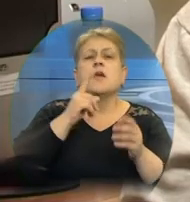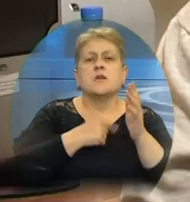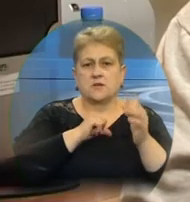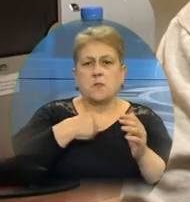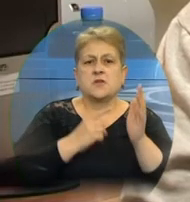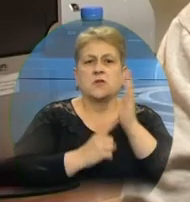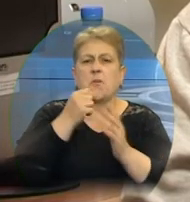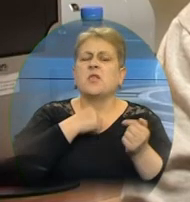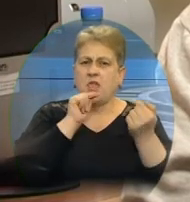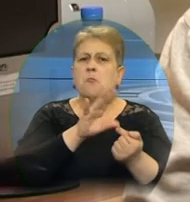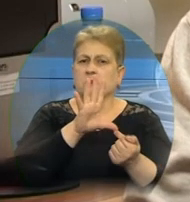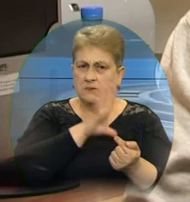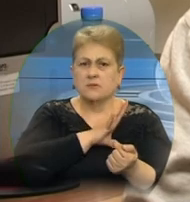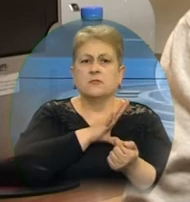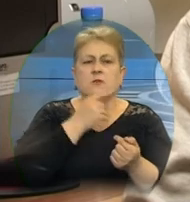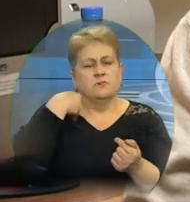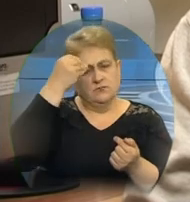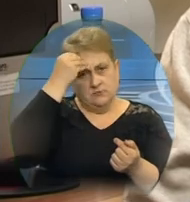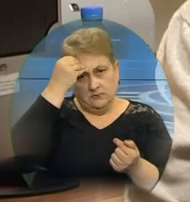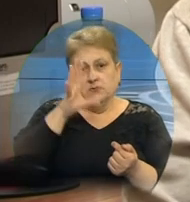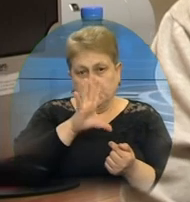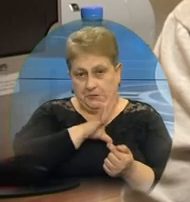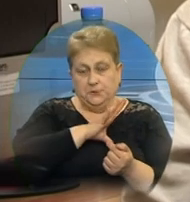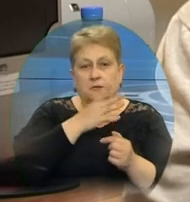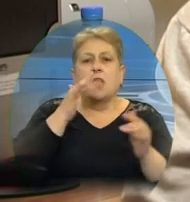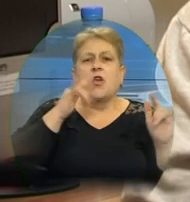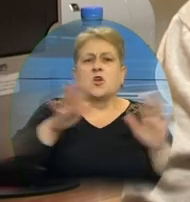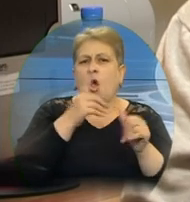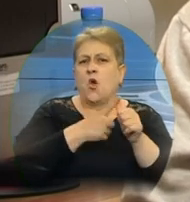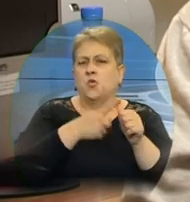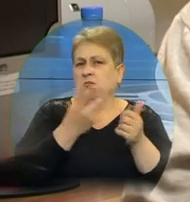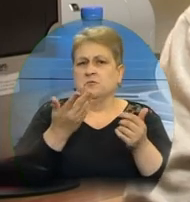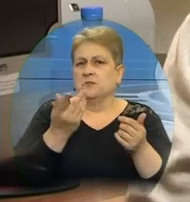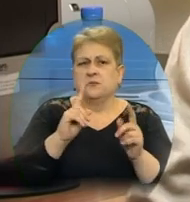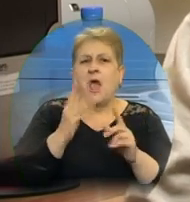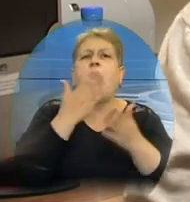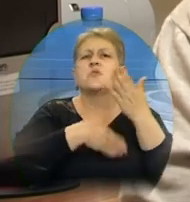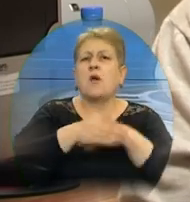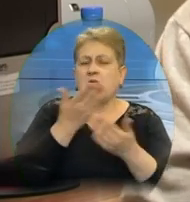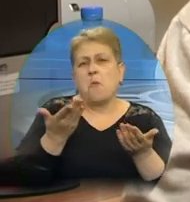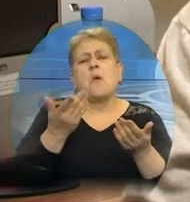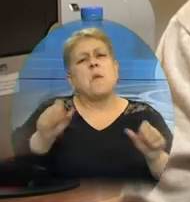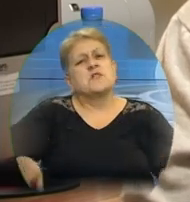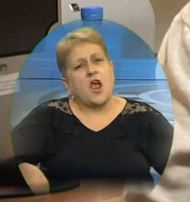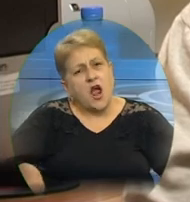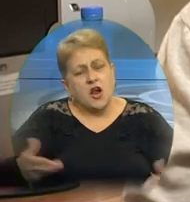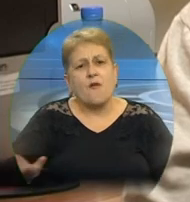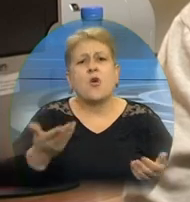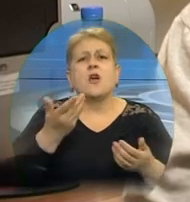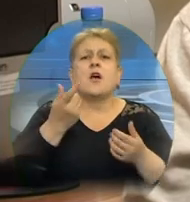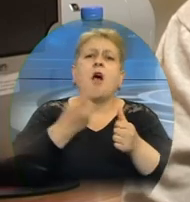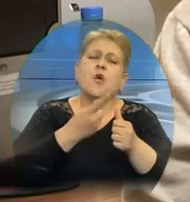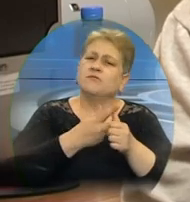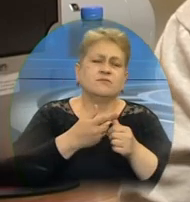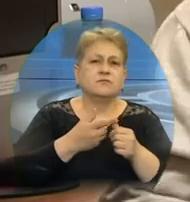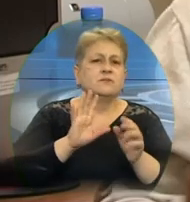սկզբից ես ինքս էլ դեմ էի, չնայած այդպիսի մտահղացում էլ կա, որ երգչախմբի անվան մեջ լինի ինչ-որ հաշմանդամների կամ սայլակավոր, ինչ-որ մարդկանց կամ